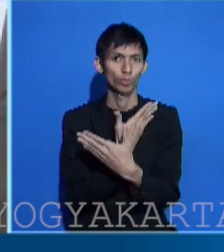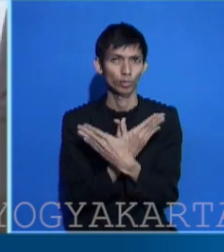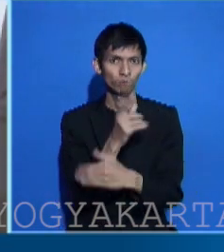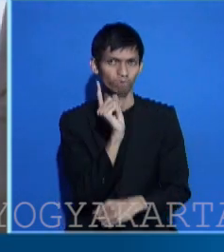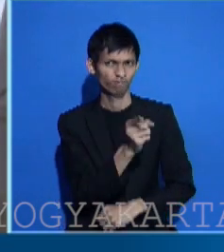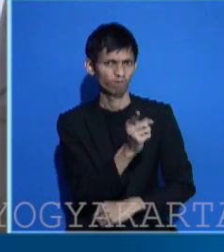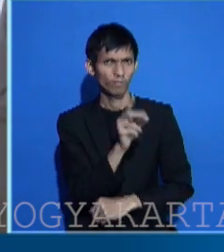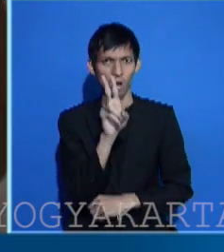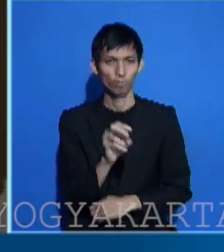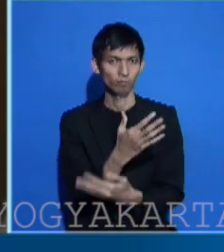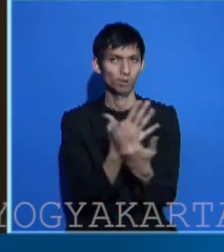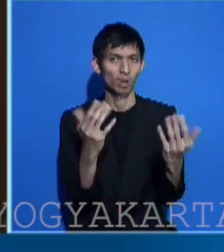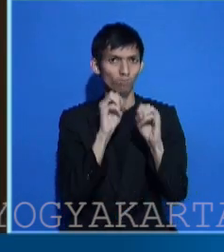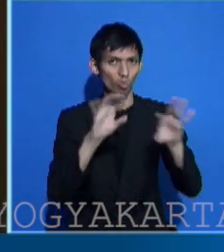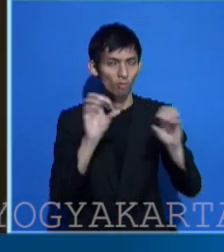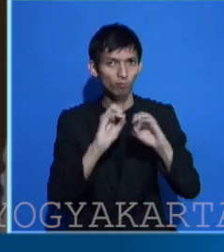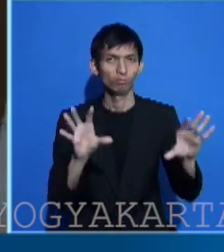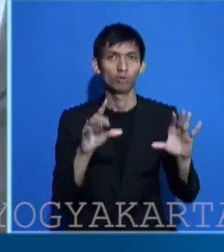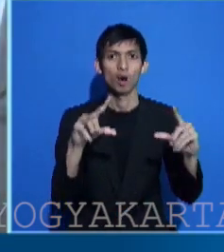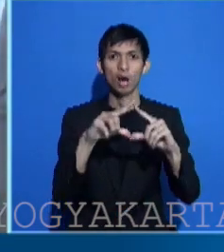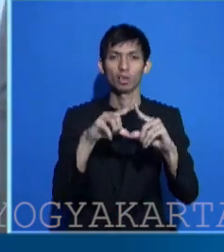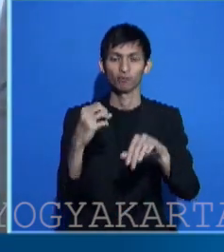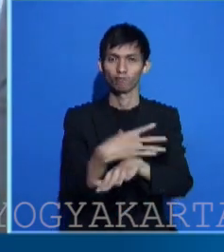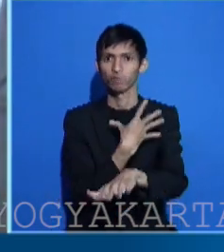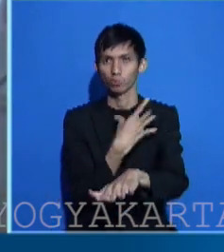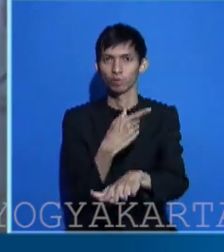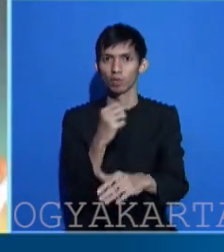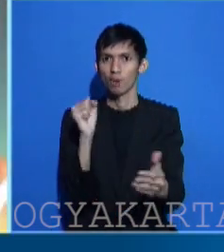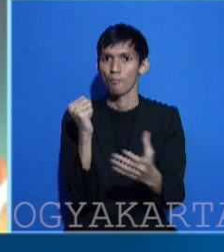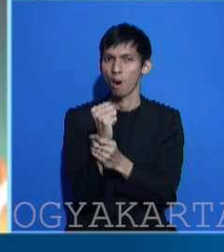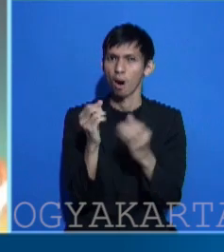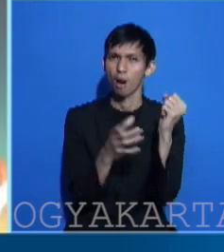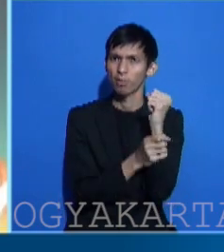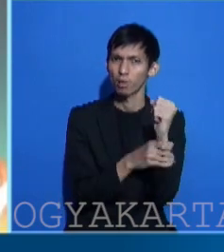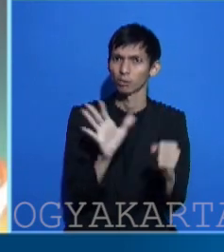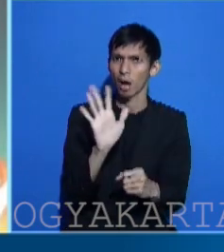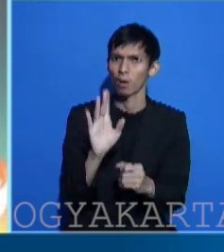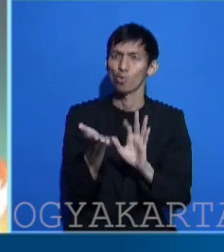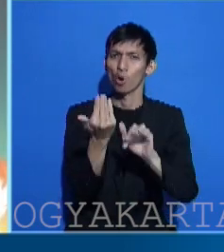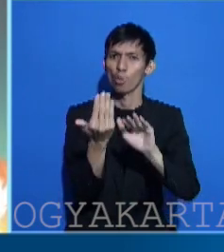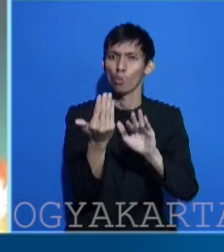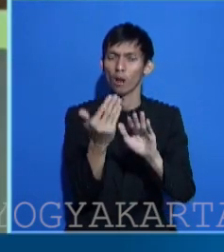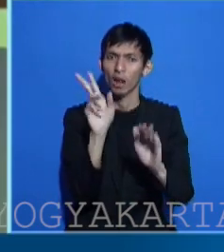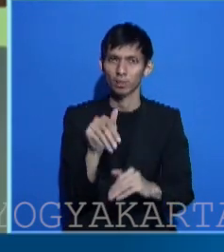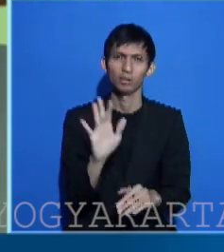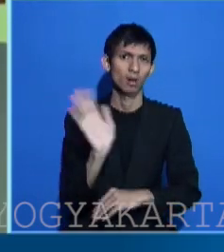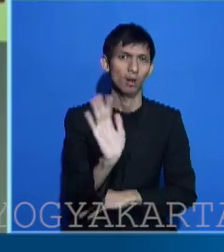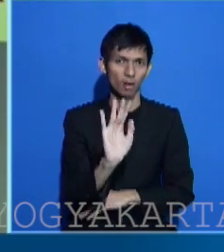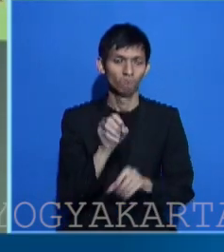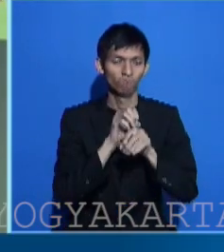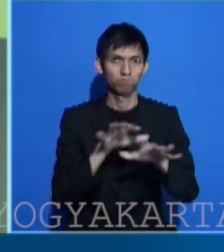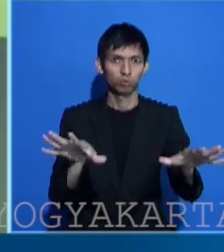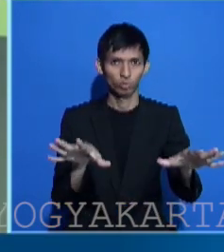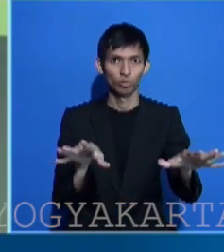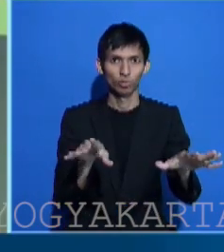Kepada seluruh masyarakat tentang bahaya penyebaran virus antraks dan jangan terulang kembali Ia juga menegaskan untuk tidak diterapkannya status